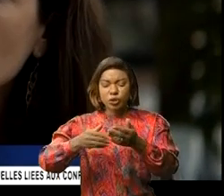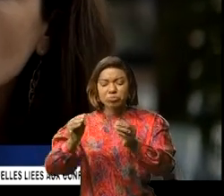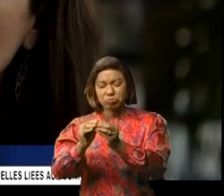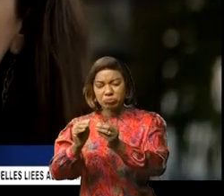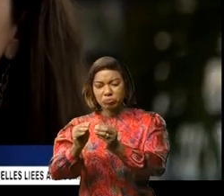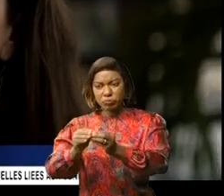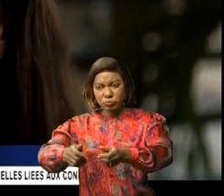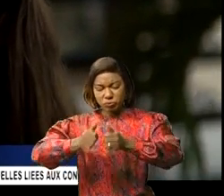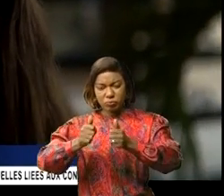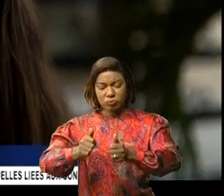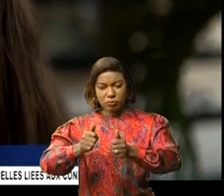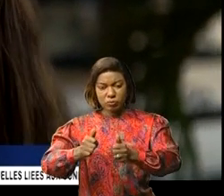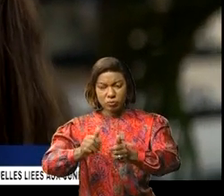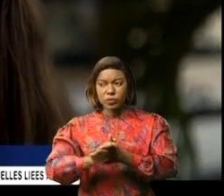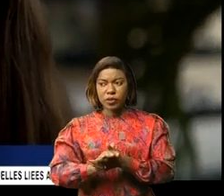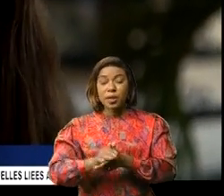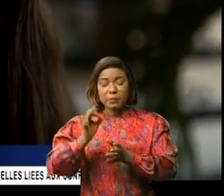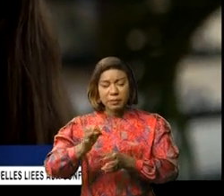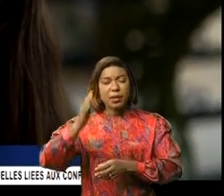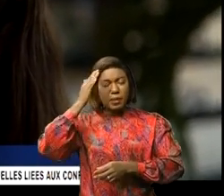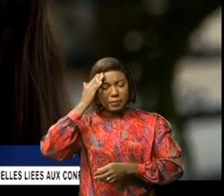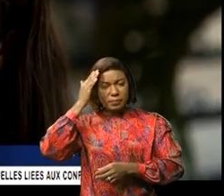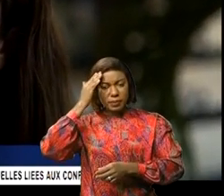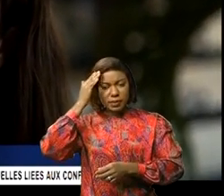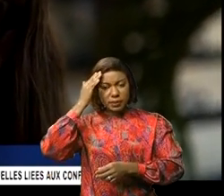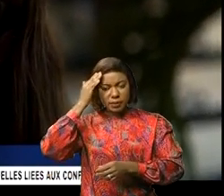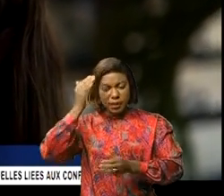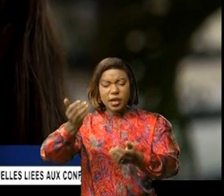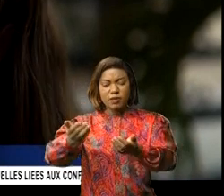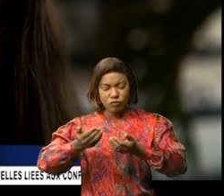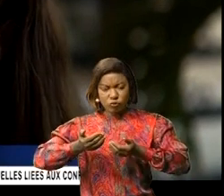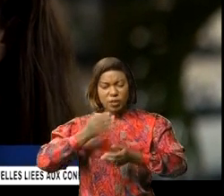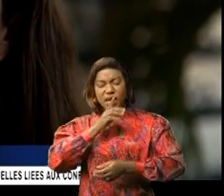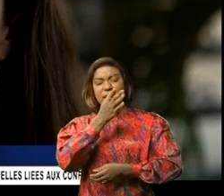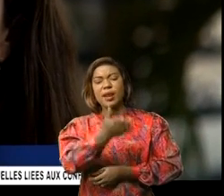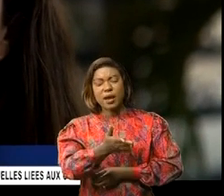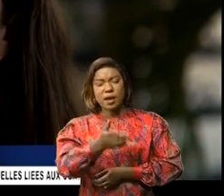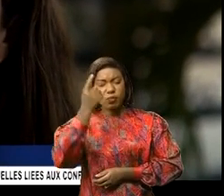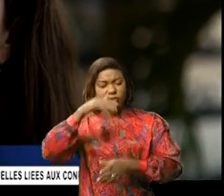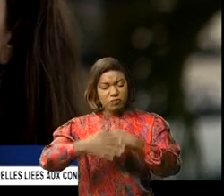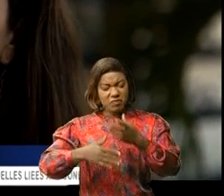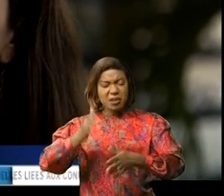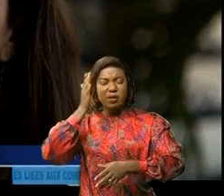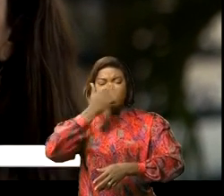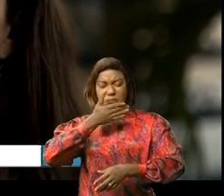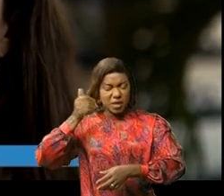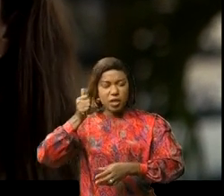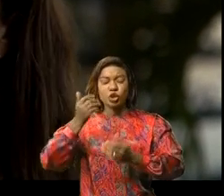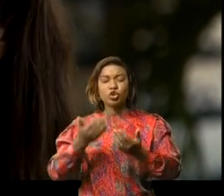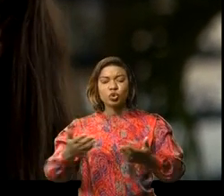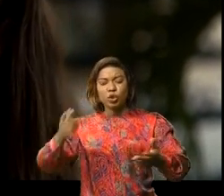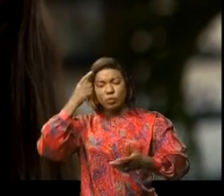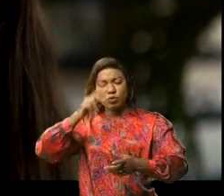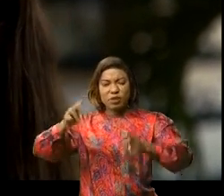constructif, positif. Je pense qu'il y a beaucoup de volonté vraiment de faire la meilleure chose ici pour les victimes et